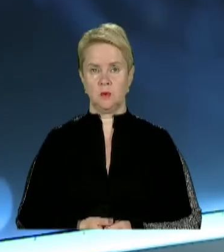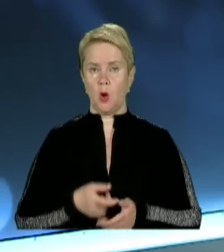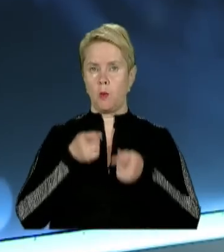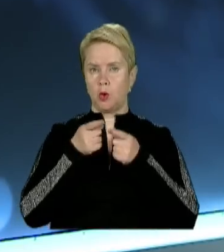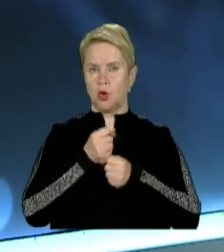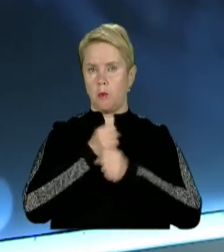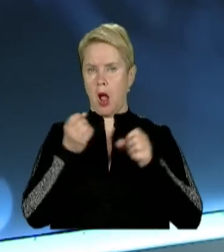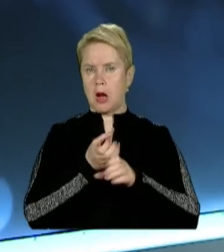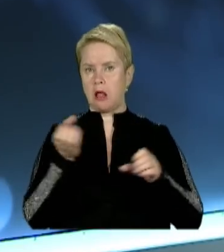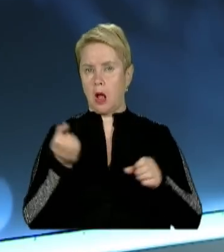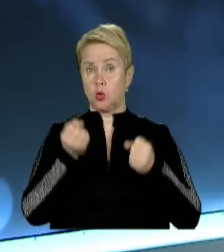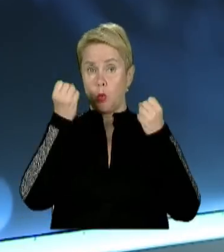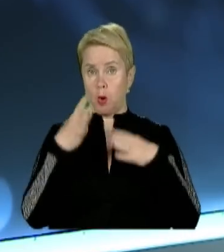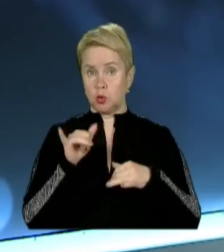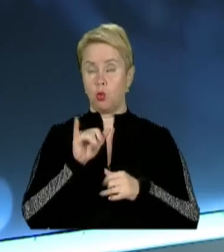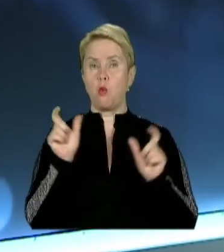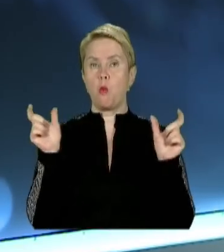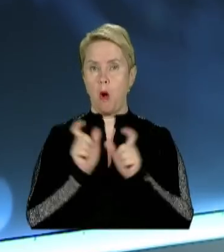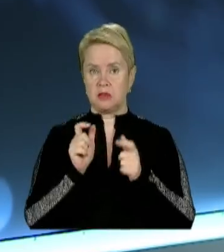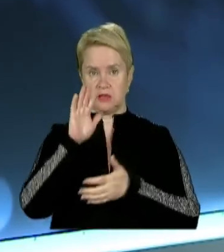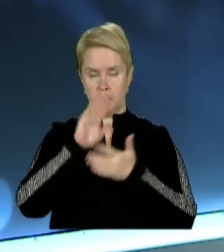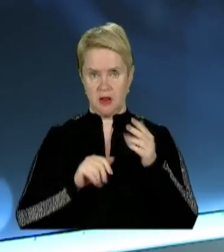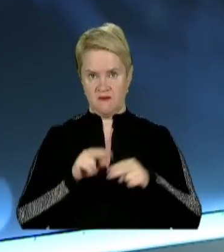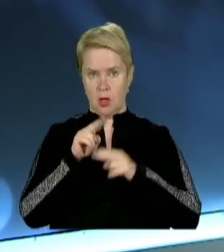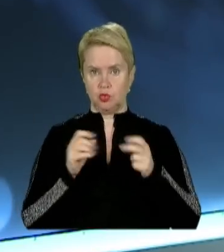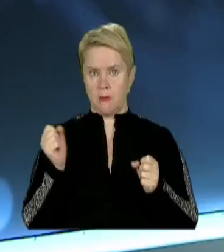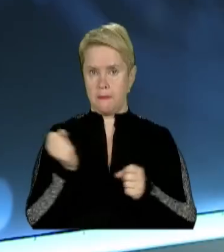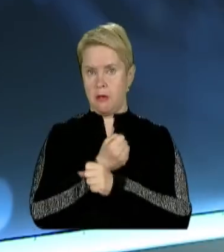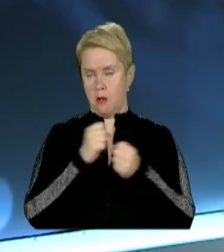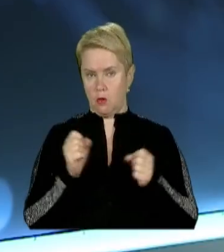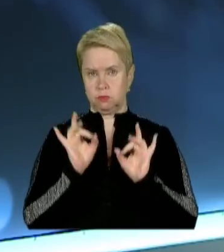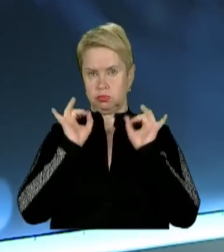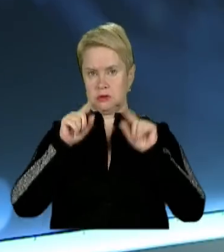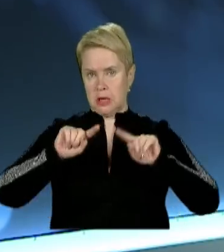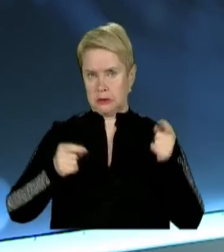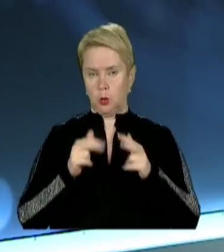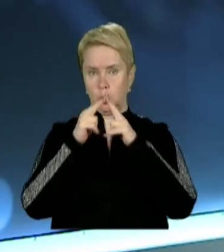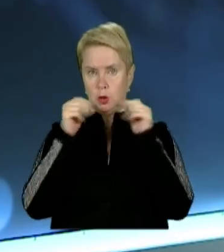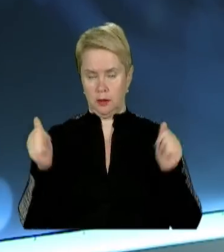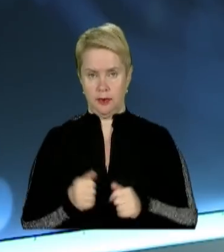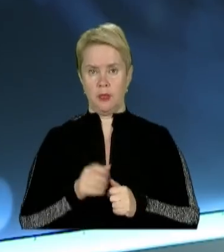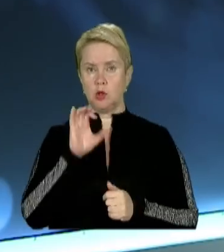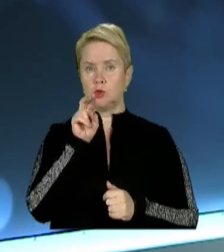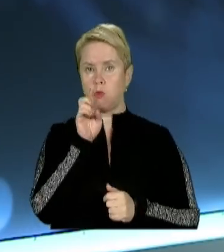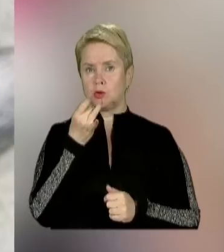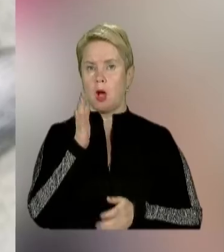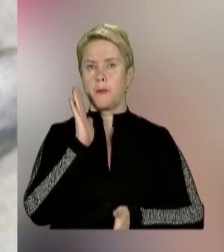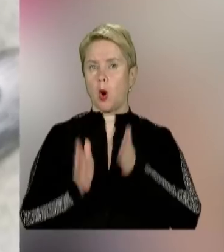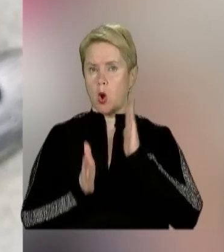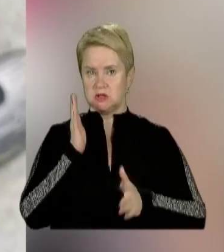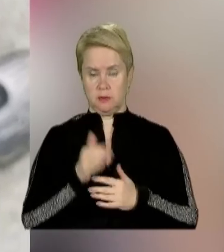Погрожував підірвати гранату просто у магазині, а після влаштував бійку. Резонансне затримання у Дніпрі на Слобожанському